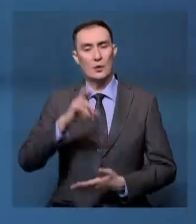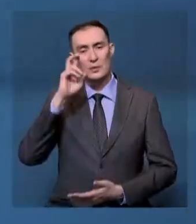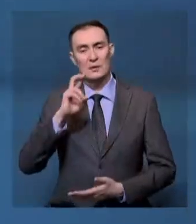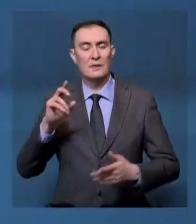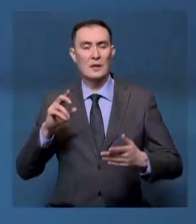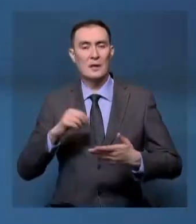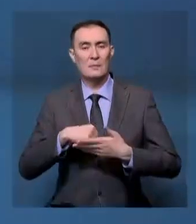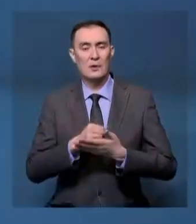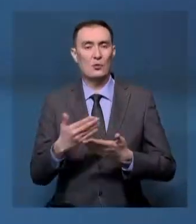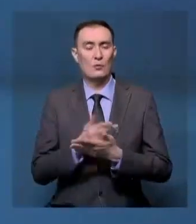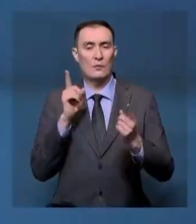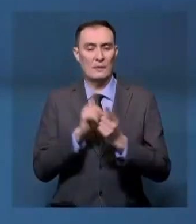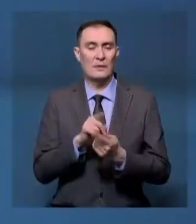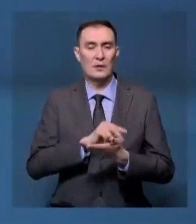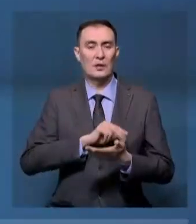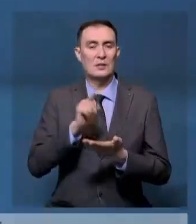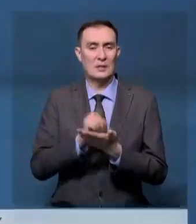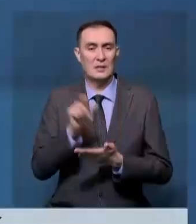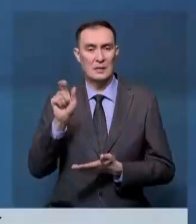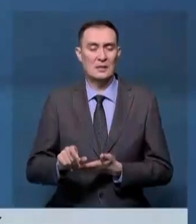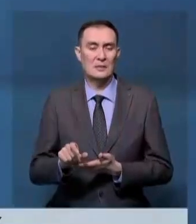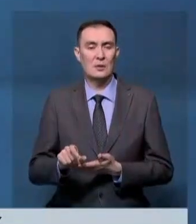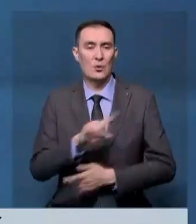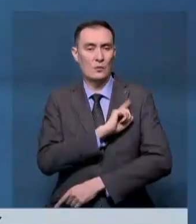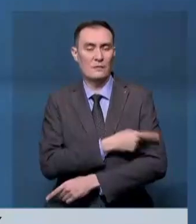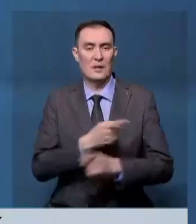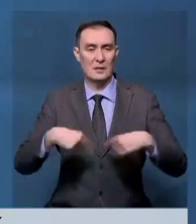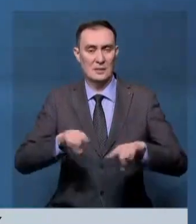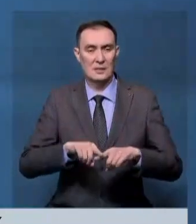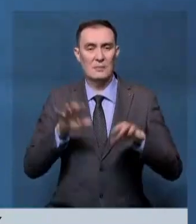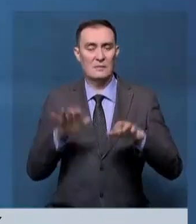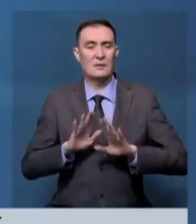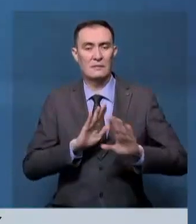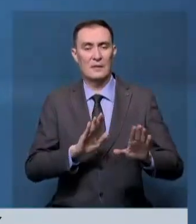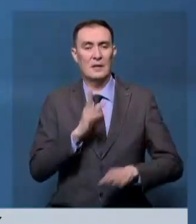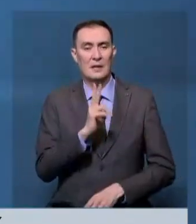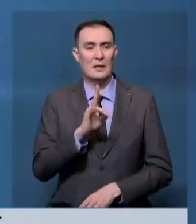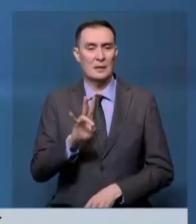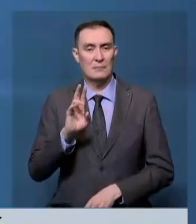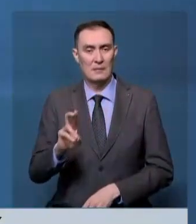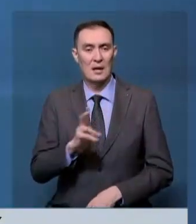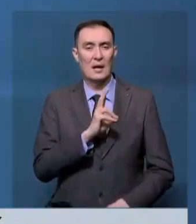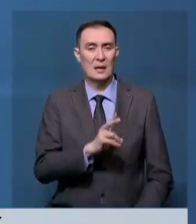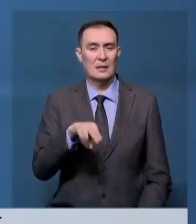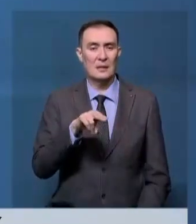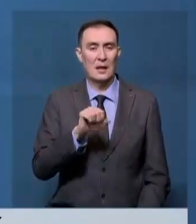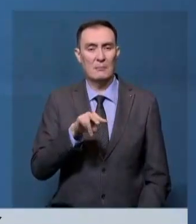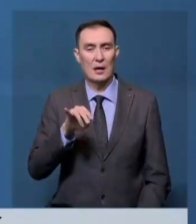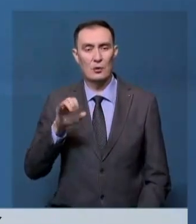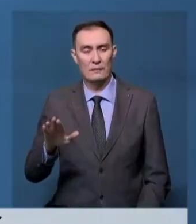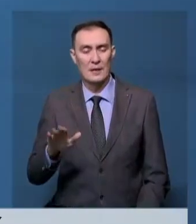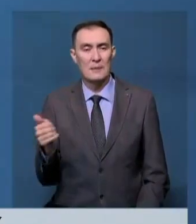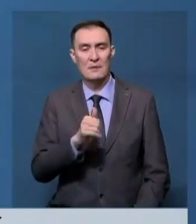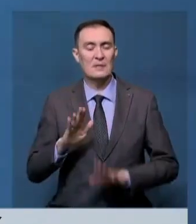Глава государства принял вновь назначенных должностных лиц силовых структур. Заместителя председателя Комитета национальной безопасности Канатая